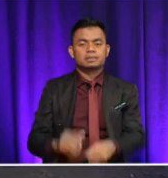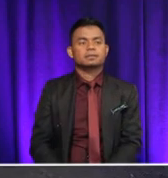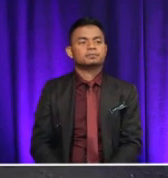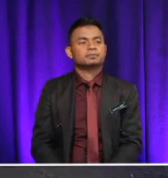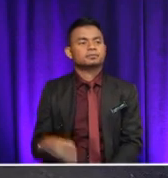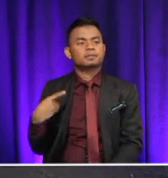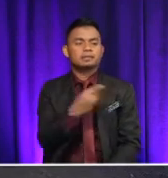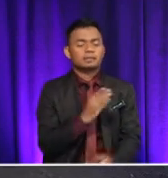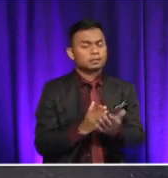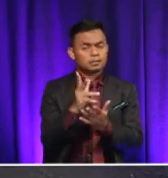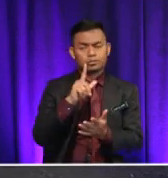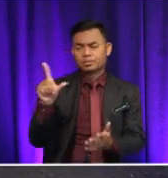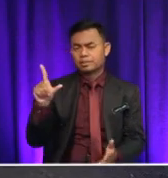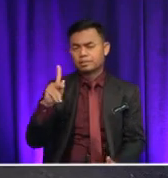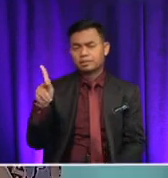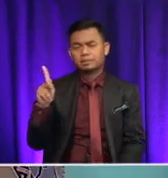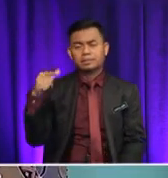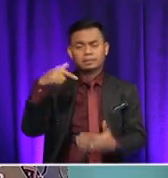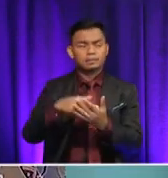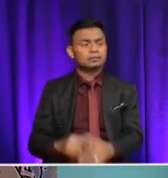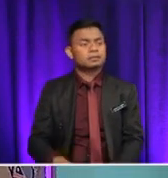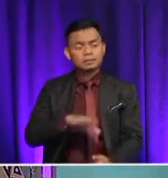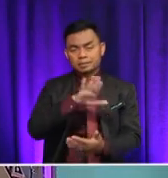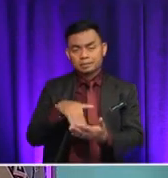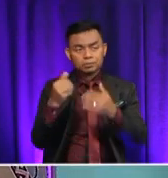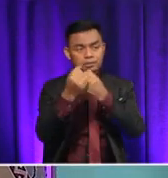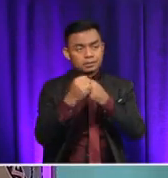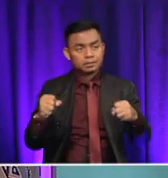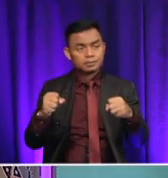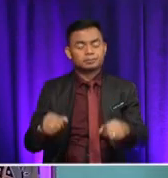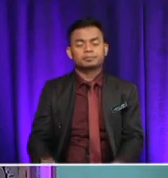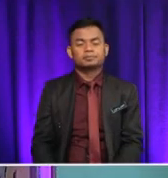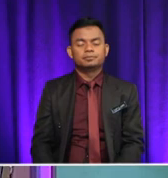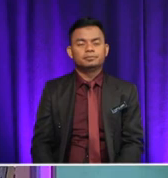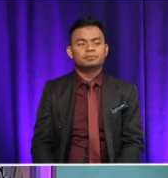sedia Ya anak-anak semua calon-calon SPM SPM